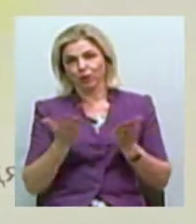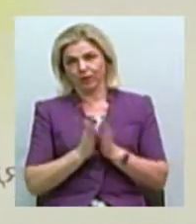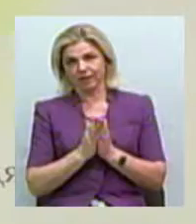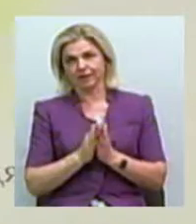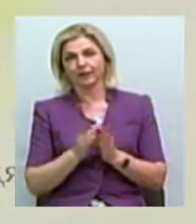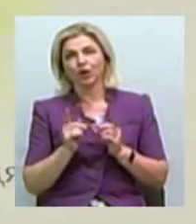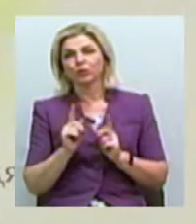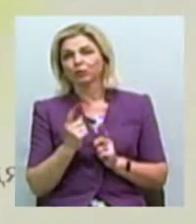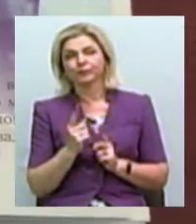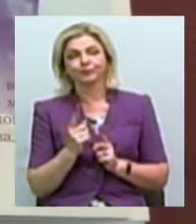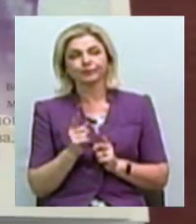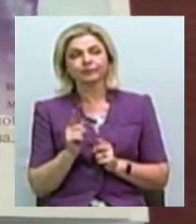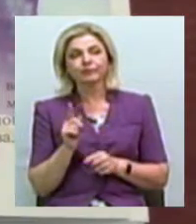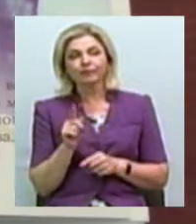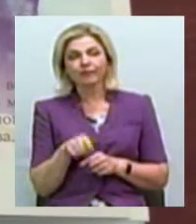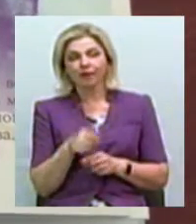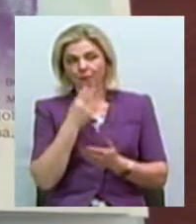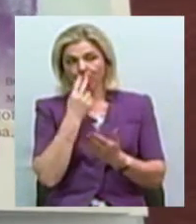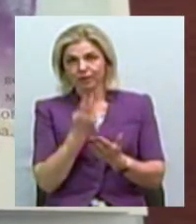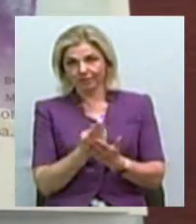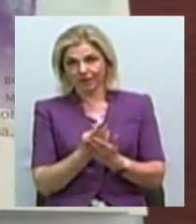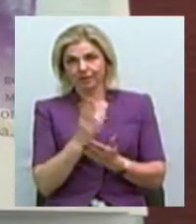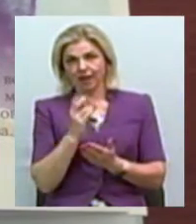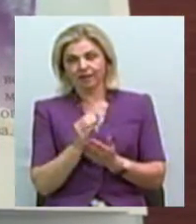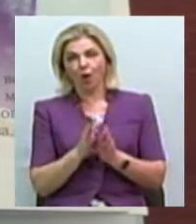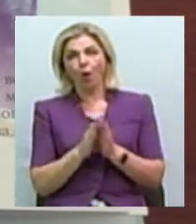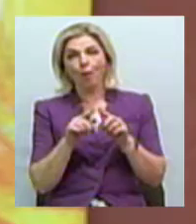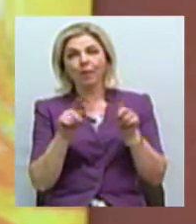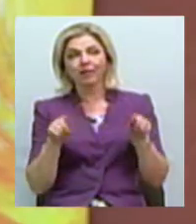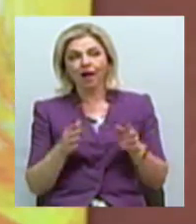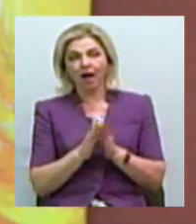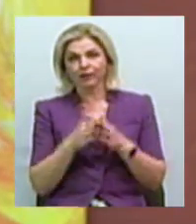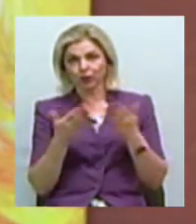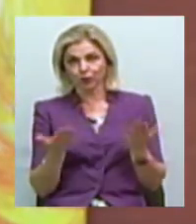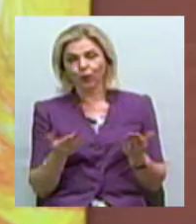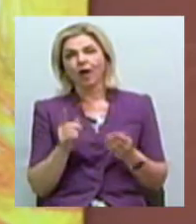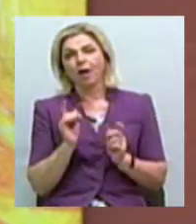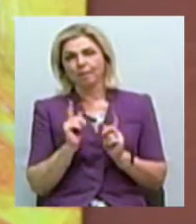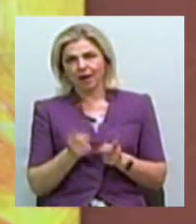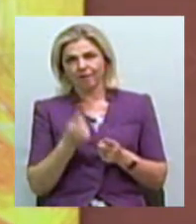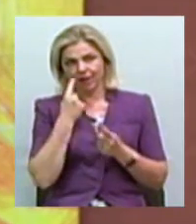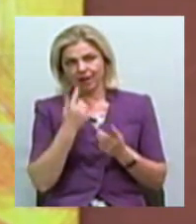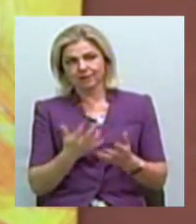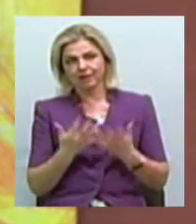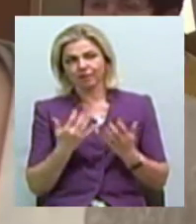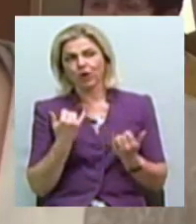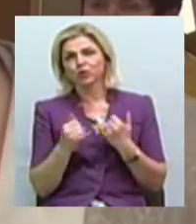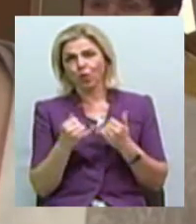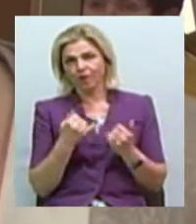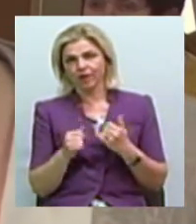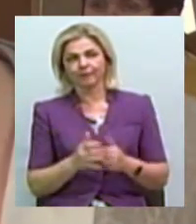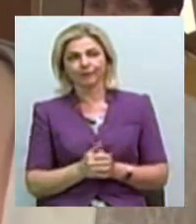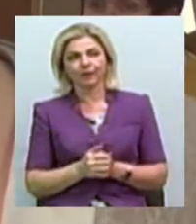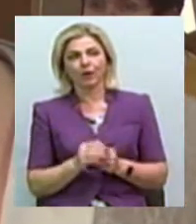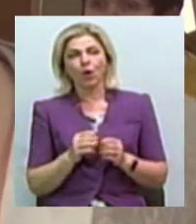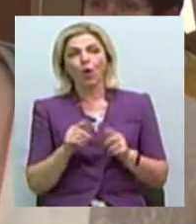що навіть подивитися на обкладинку, а вона справді така яскрава, жовта. Обкладинка